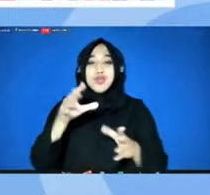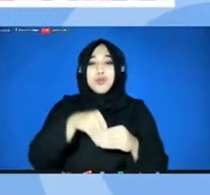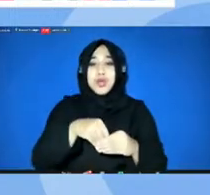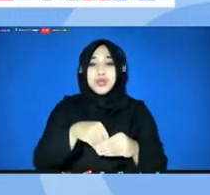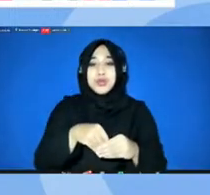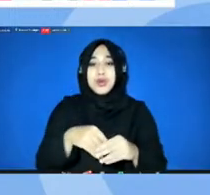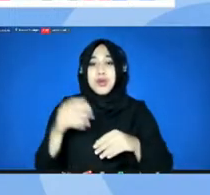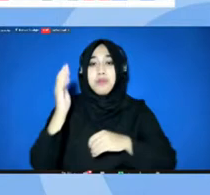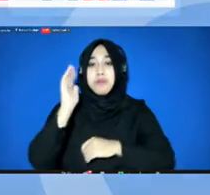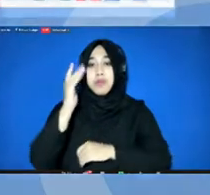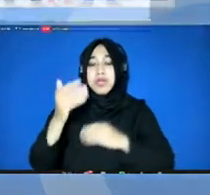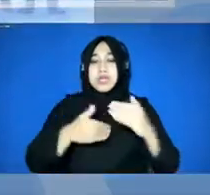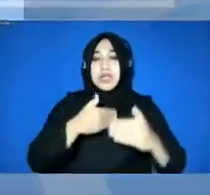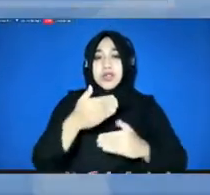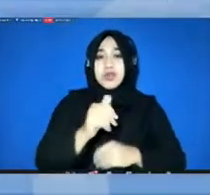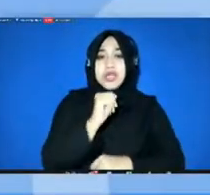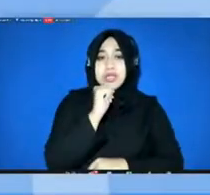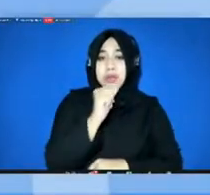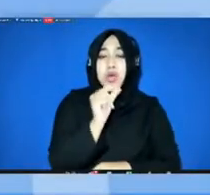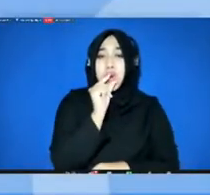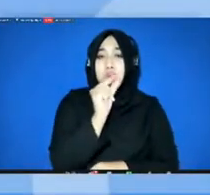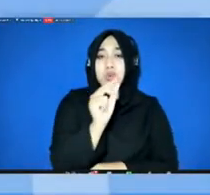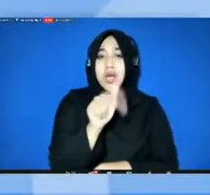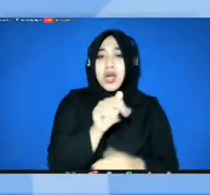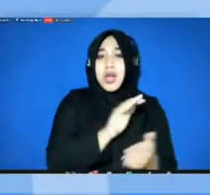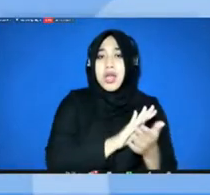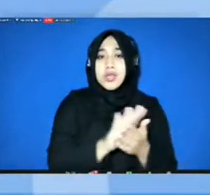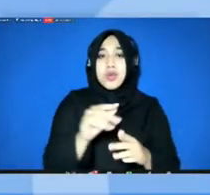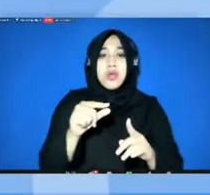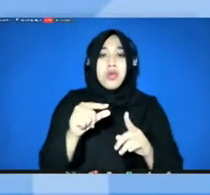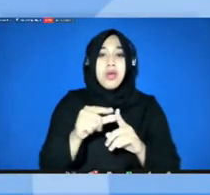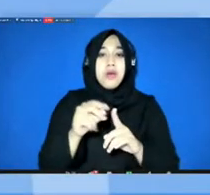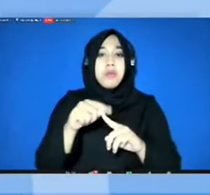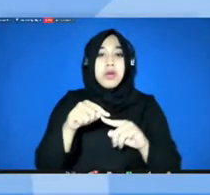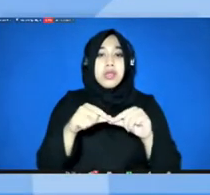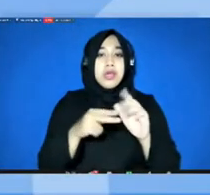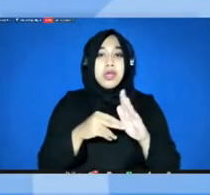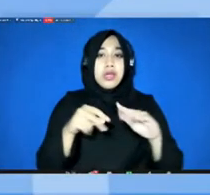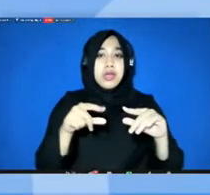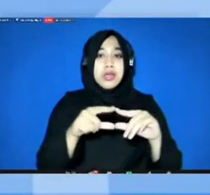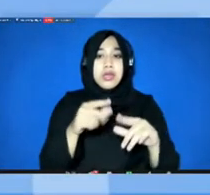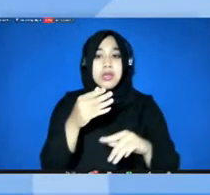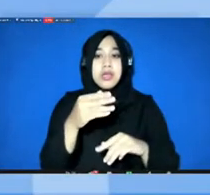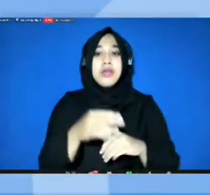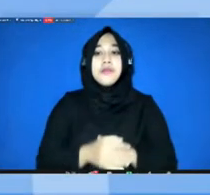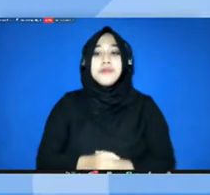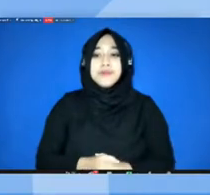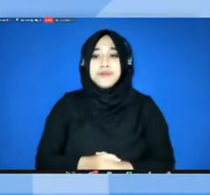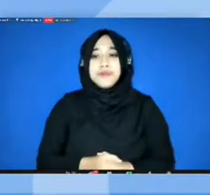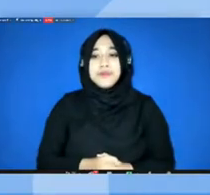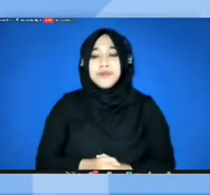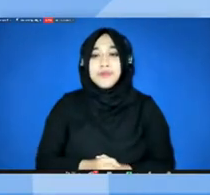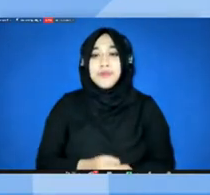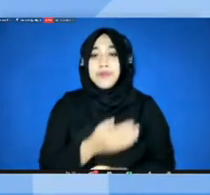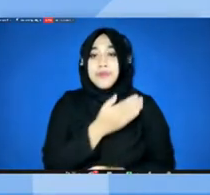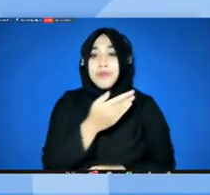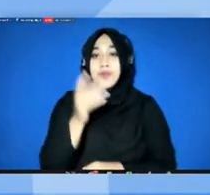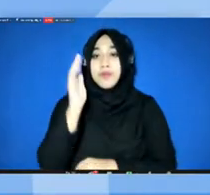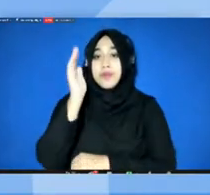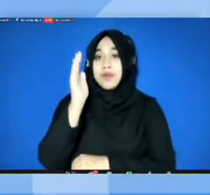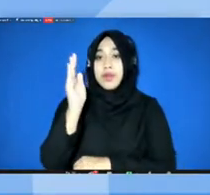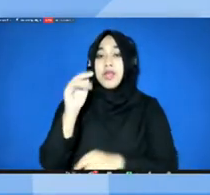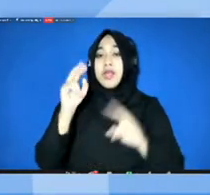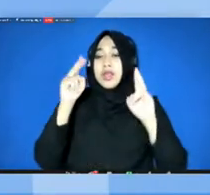dengan pembicara selanjutnya. Kita akan undang langsung Ibu Britania Astari selaku kontributor Public Health Pandemic Talks, dan beliau akan menyampaikan materi bertema